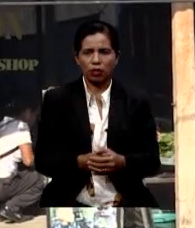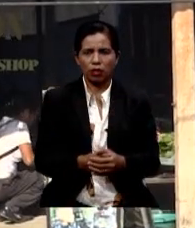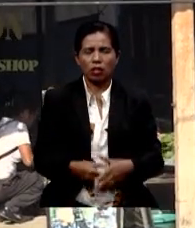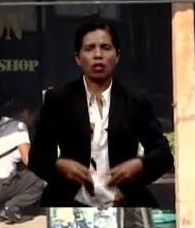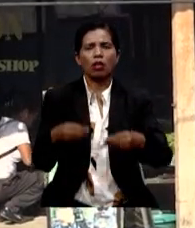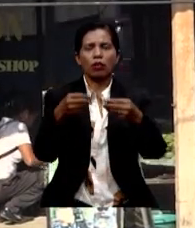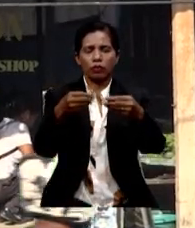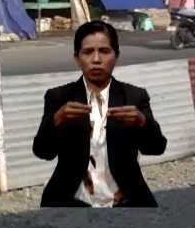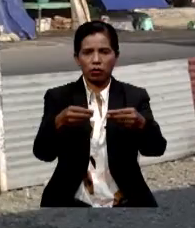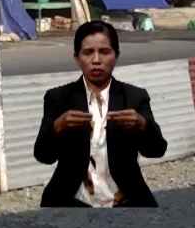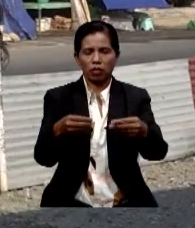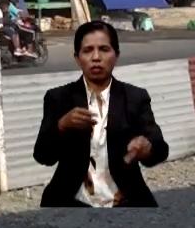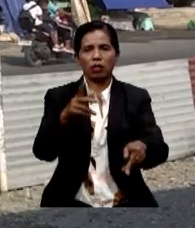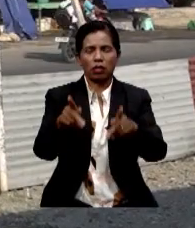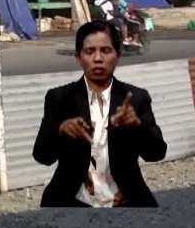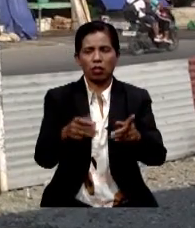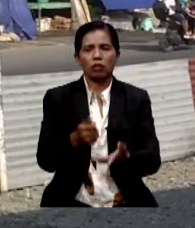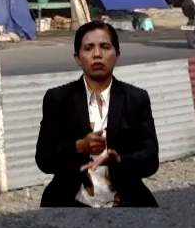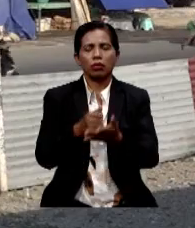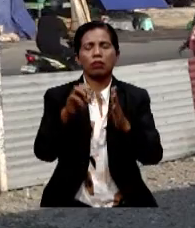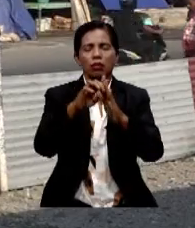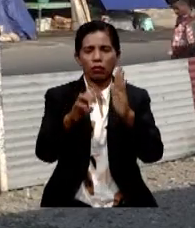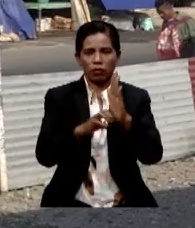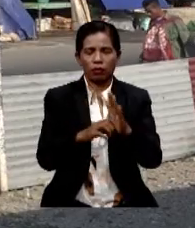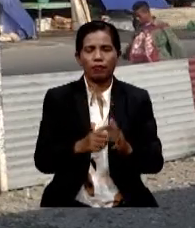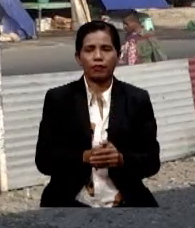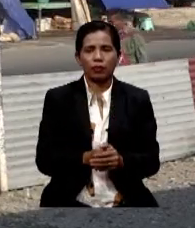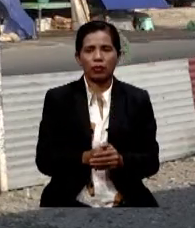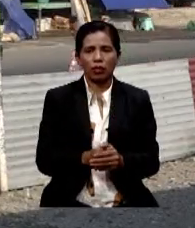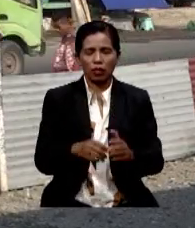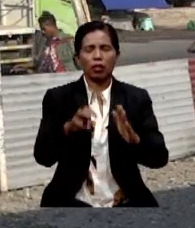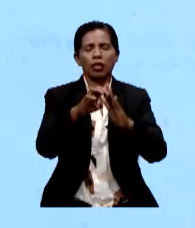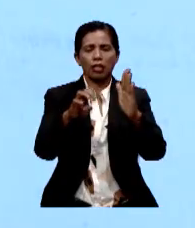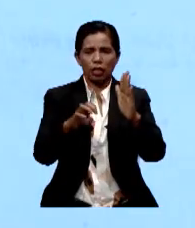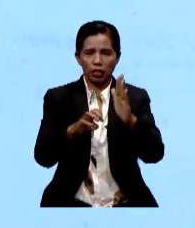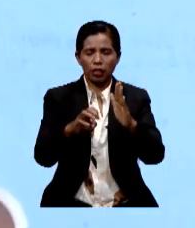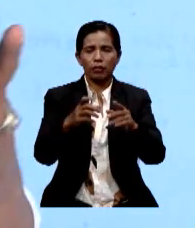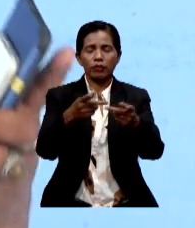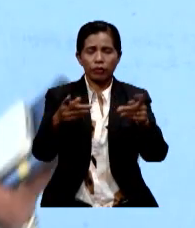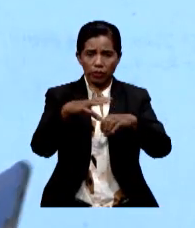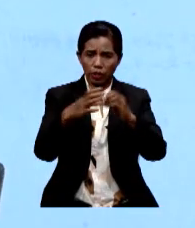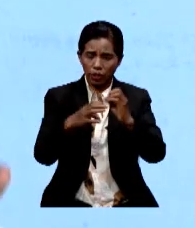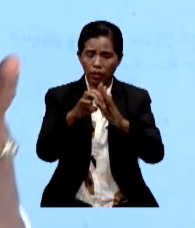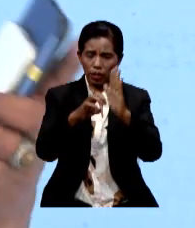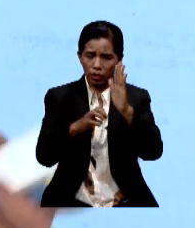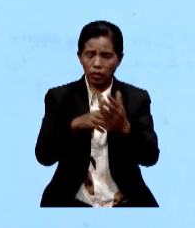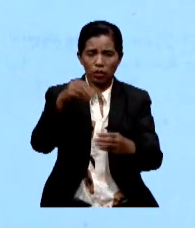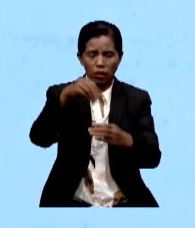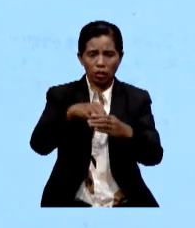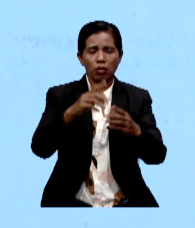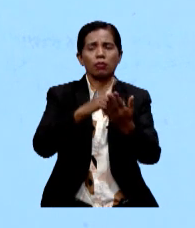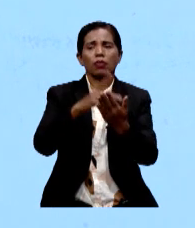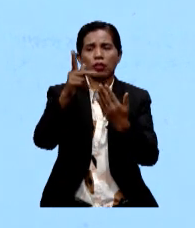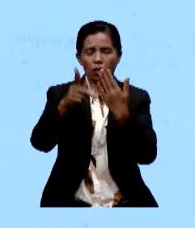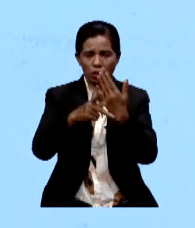fale sala fale ba itu gubernur rasi istado. Ora ra istado rasi nuka ite involve buat program rumah ka halu se da rumah